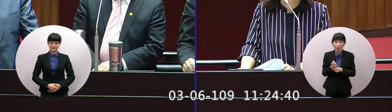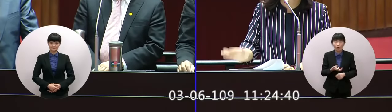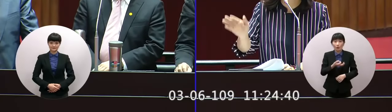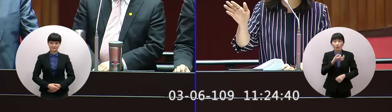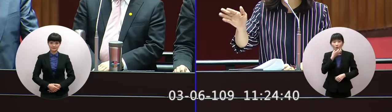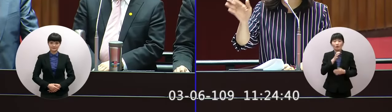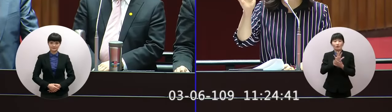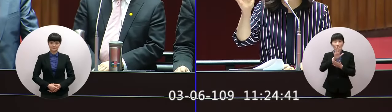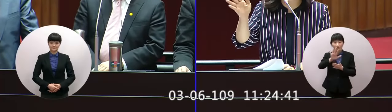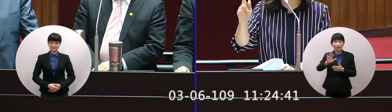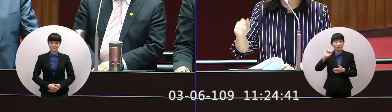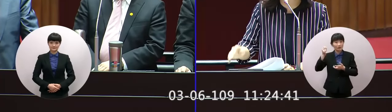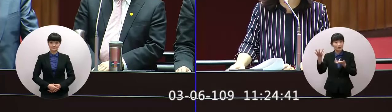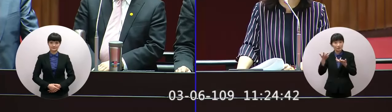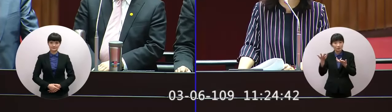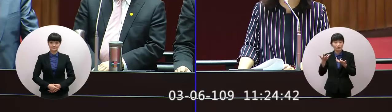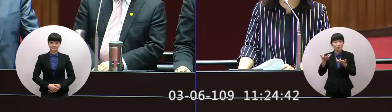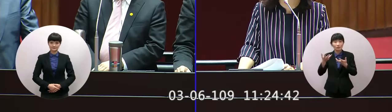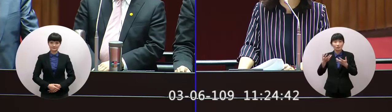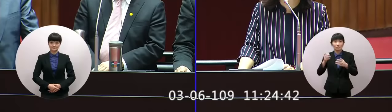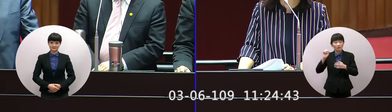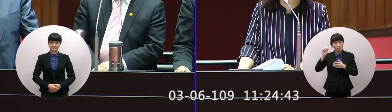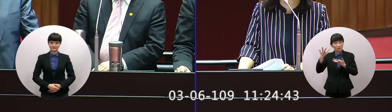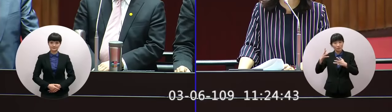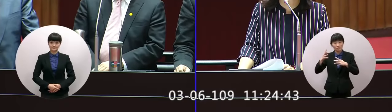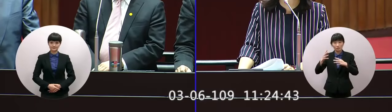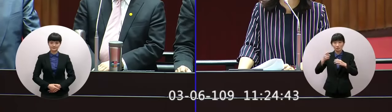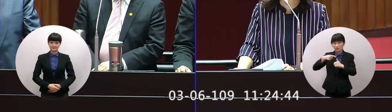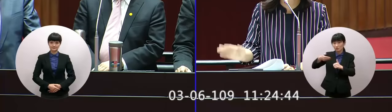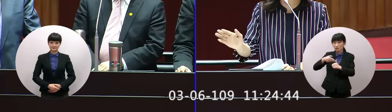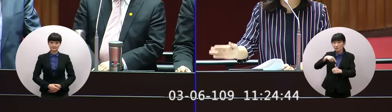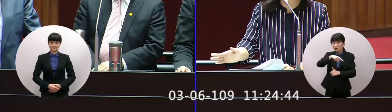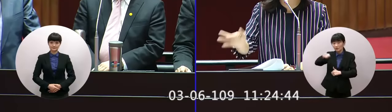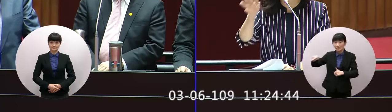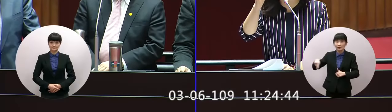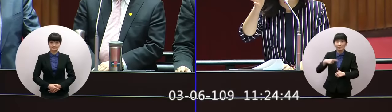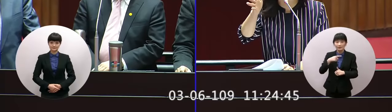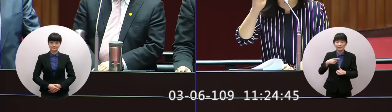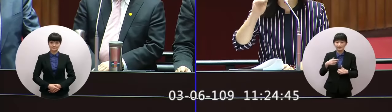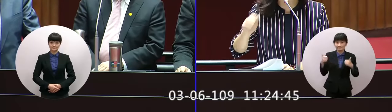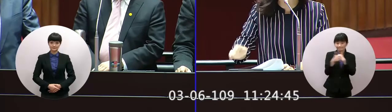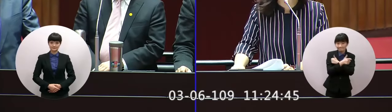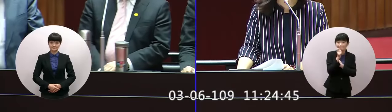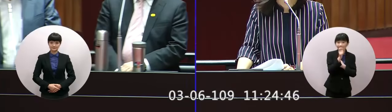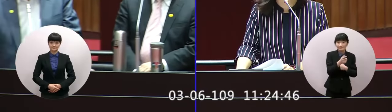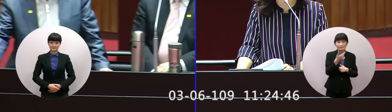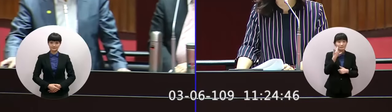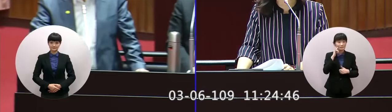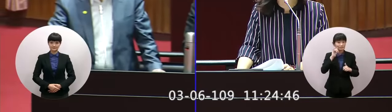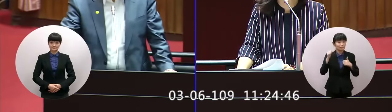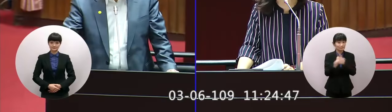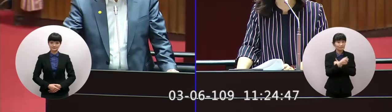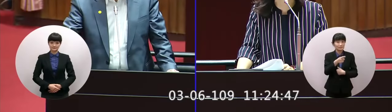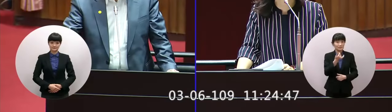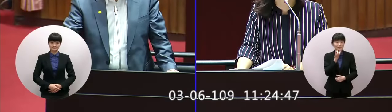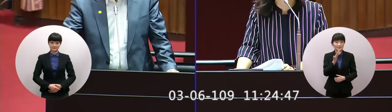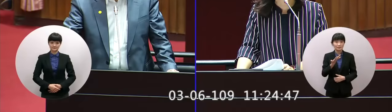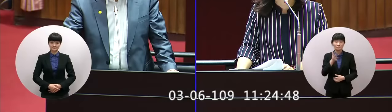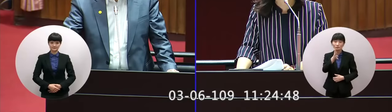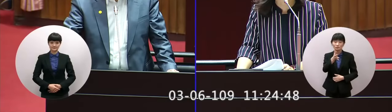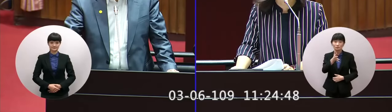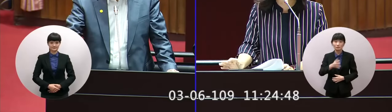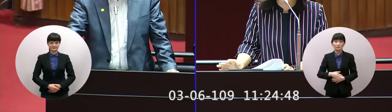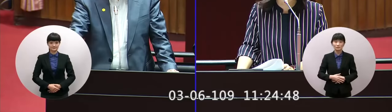始我们能够做随实名制的代购，有没有可能由学校，因为我看你昨天有提到这个部